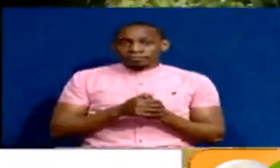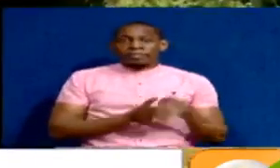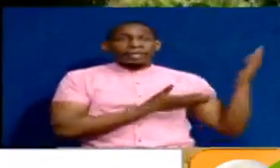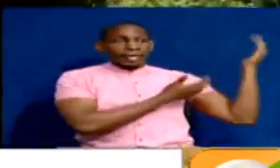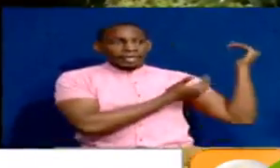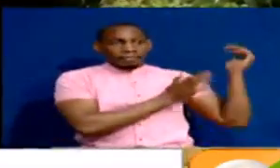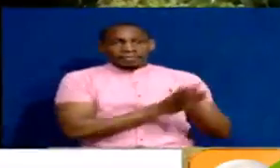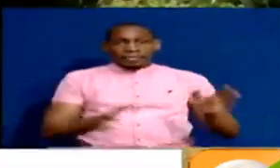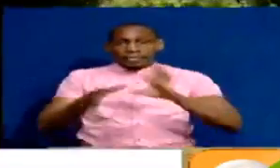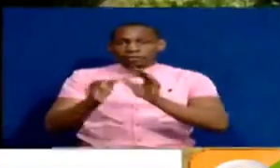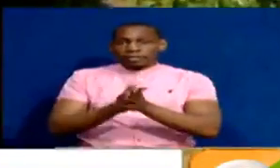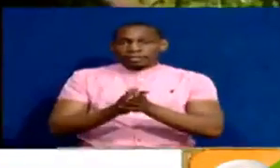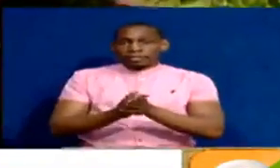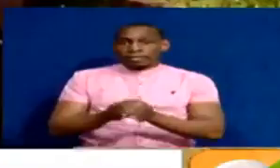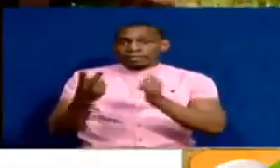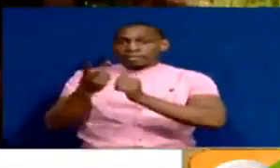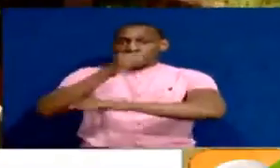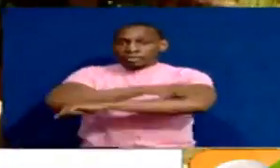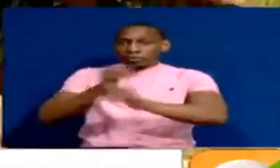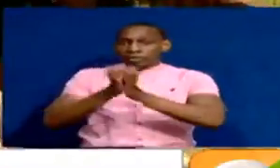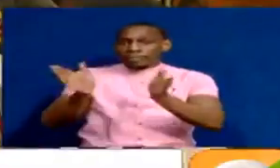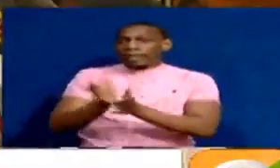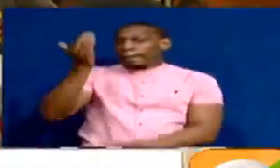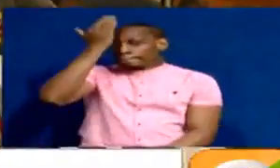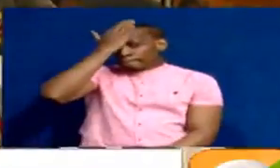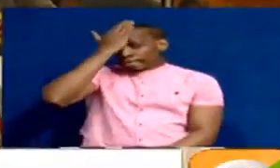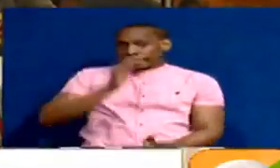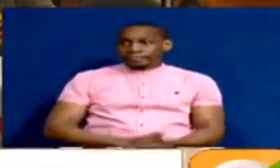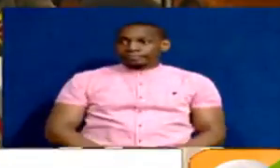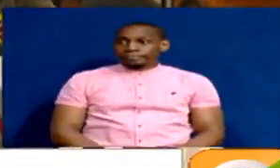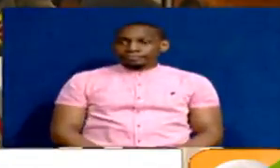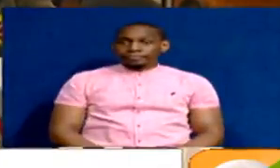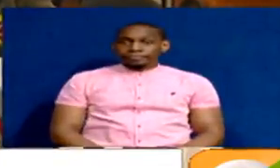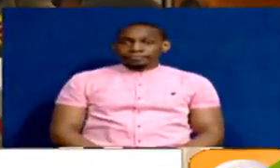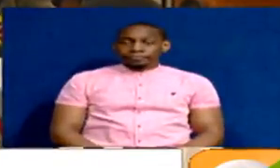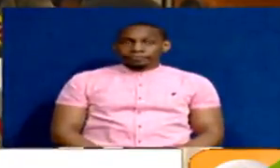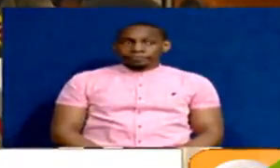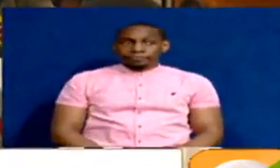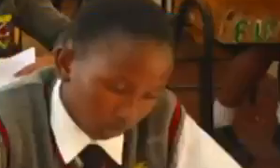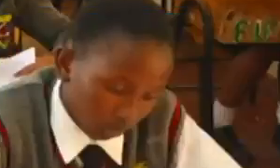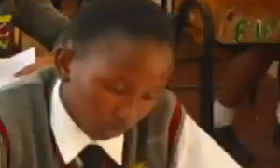1,179,000 wanatarajiwa kujiunga na shule za upili za umma Jumatatu. Laura Utieno, Runinga ya Citizen.